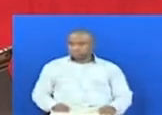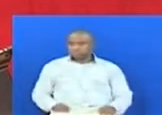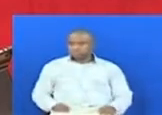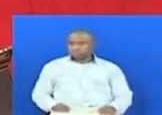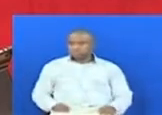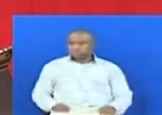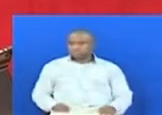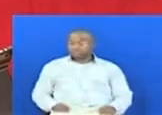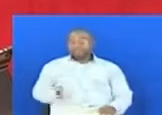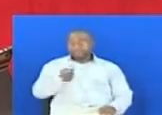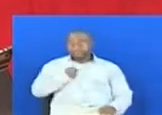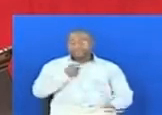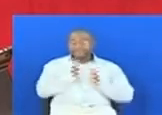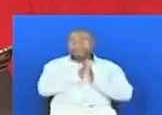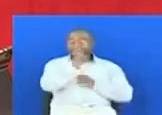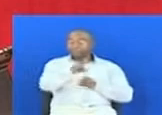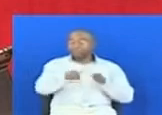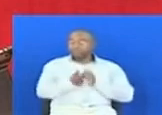Japo tuna dini.